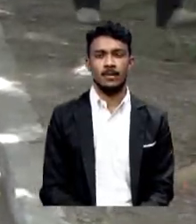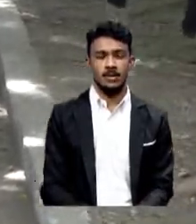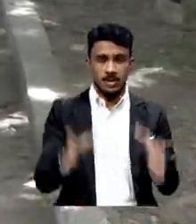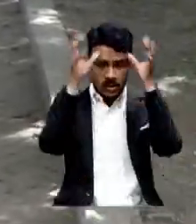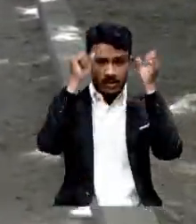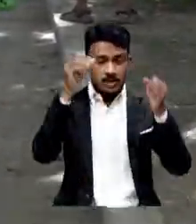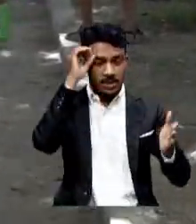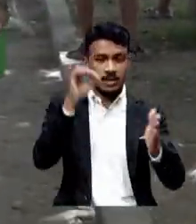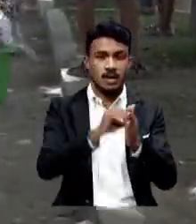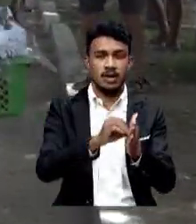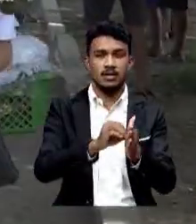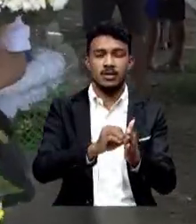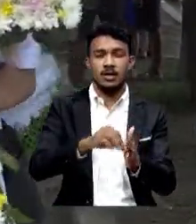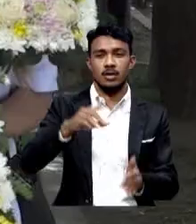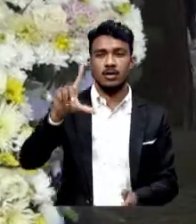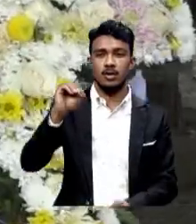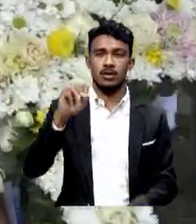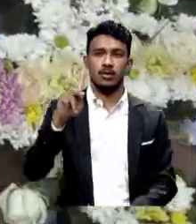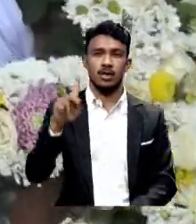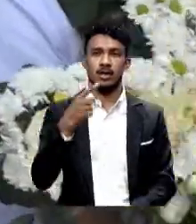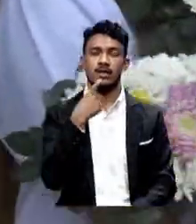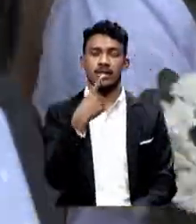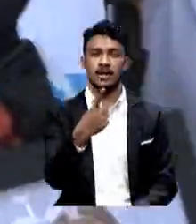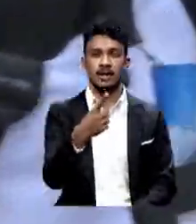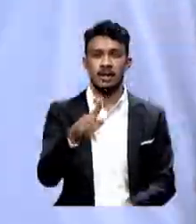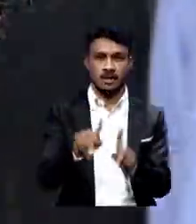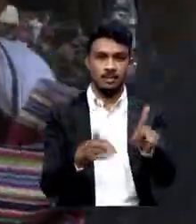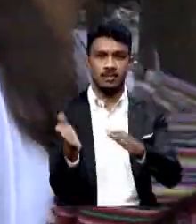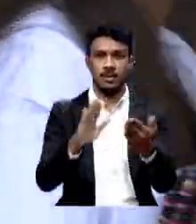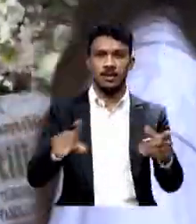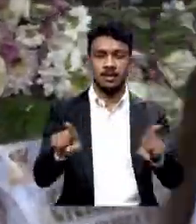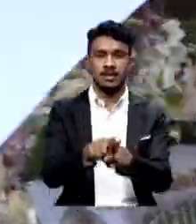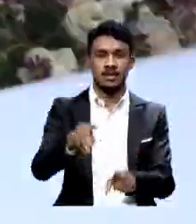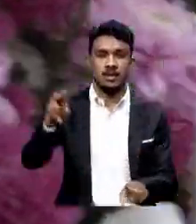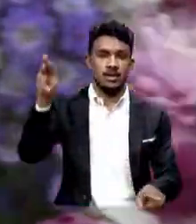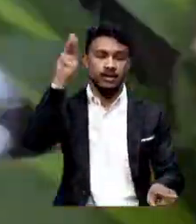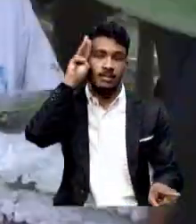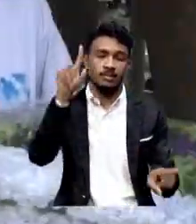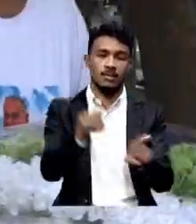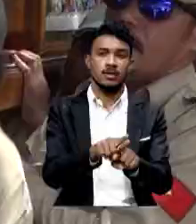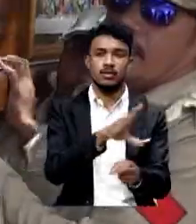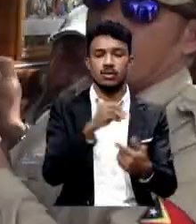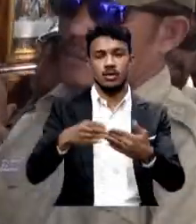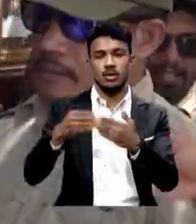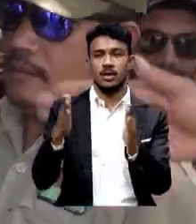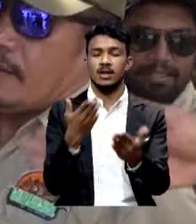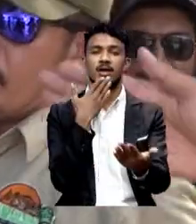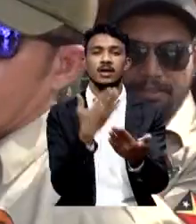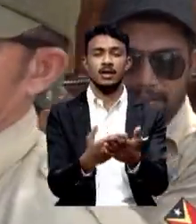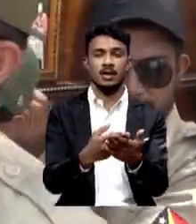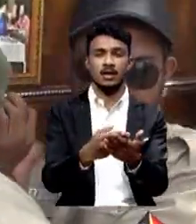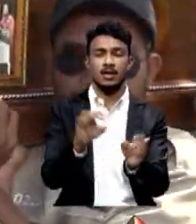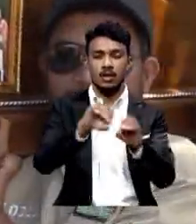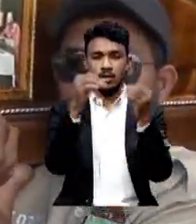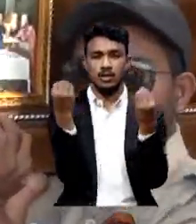Sekretaris Jeral Loka Zozo de Oliveira Hateteng, matebian nudar maung no lider nebe dia, ho di organiza membru sira